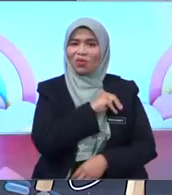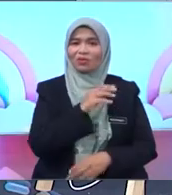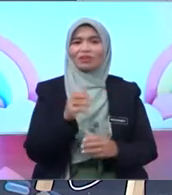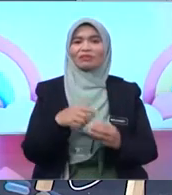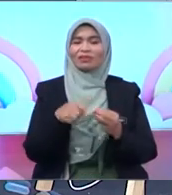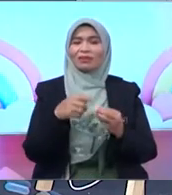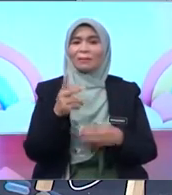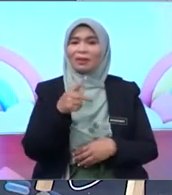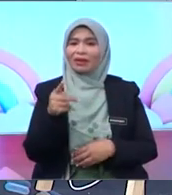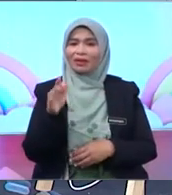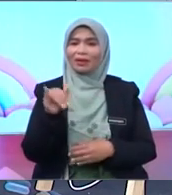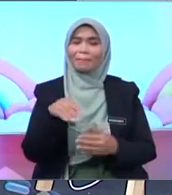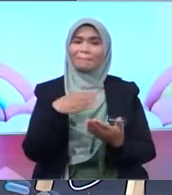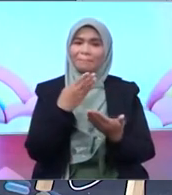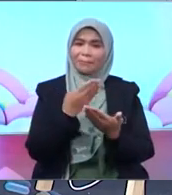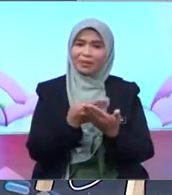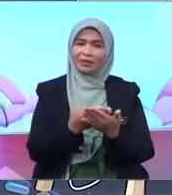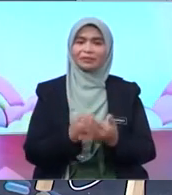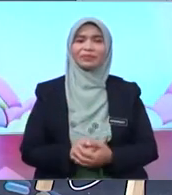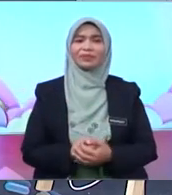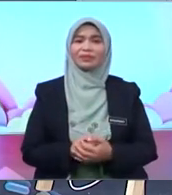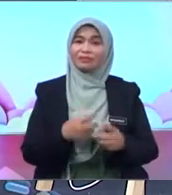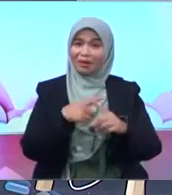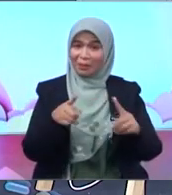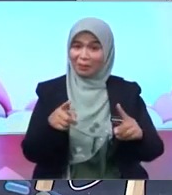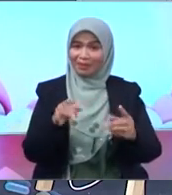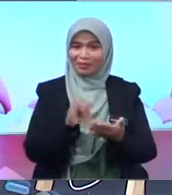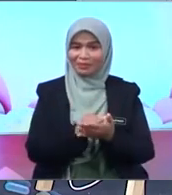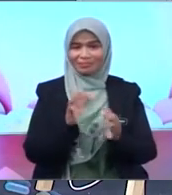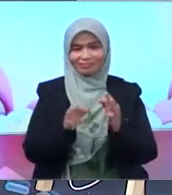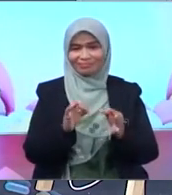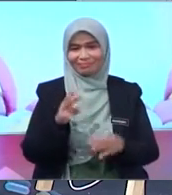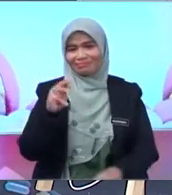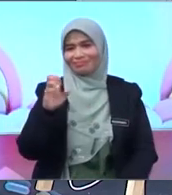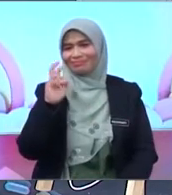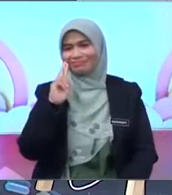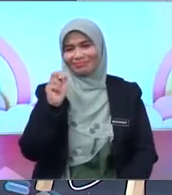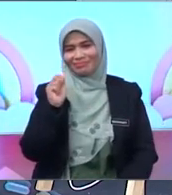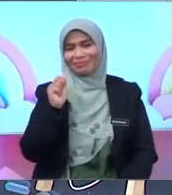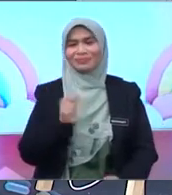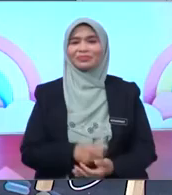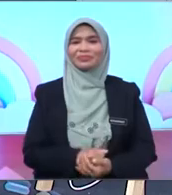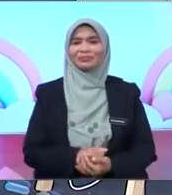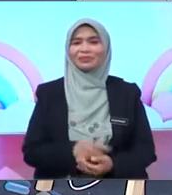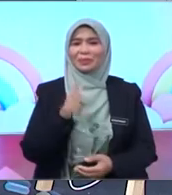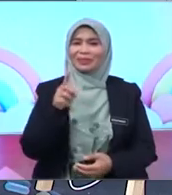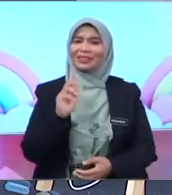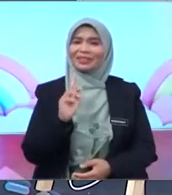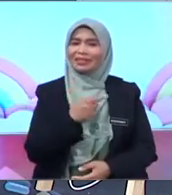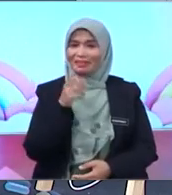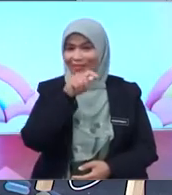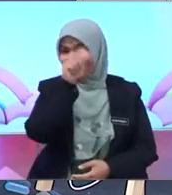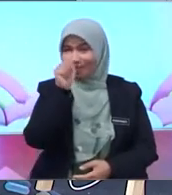pembuatan ataupun tingkah laku yang baik tapi itu kalau tanya Mira sekarang kita tanya godzira yang lebih peka dan Arif